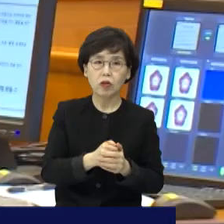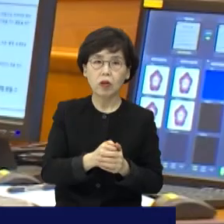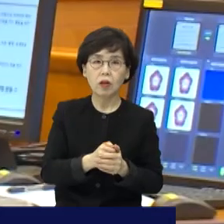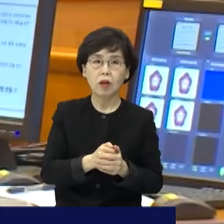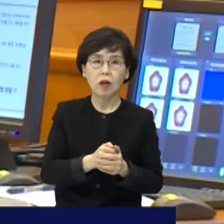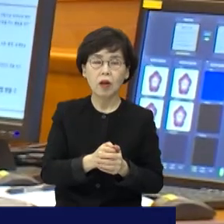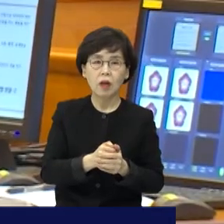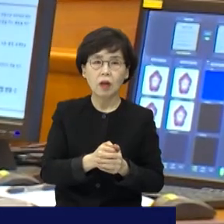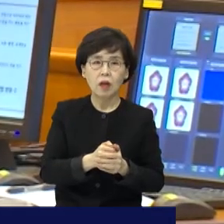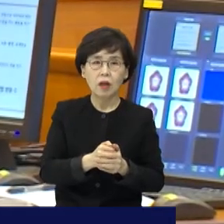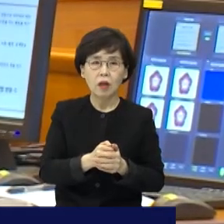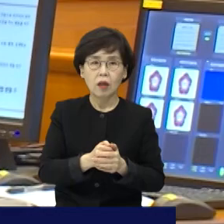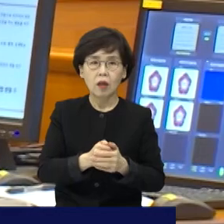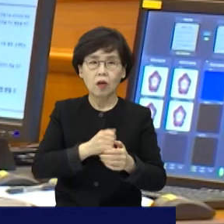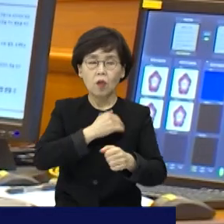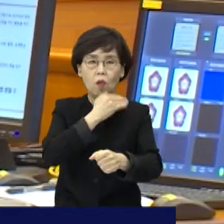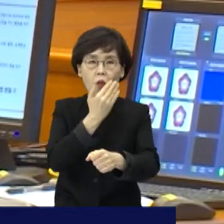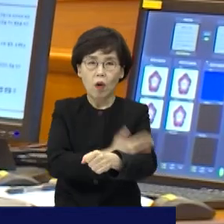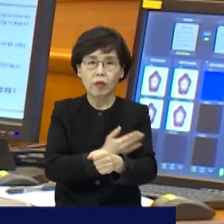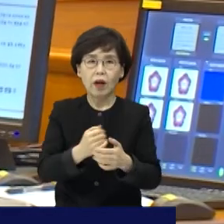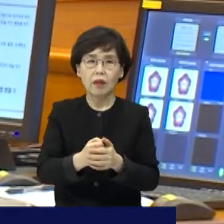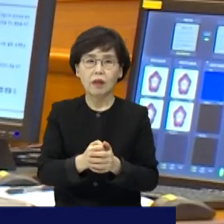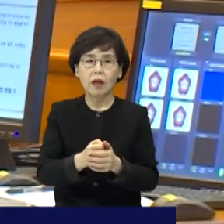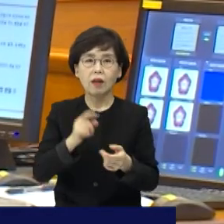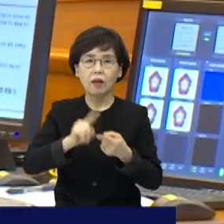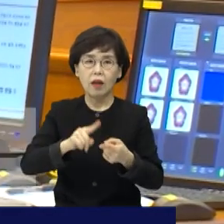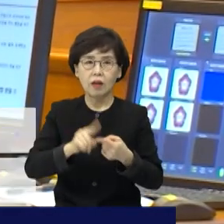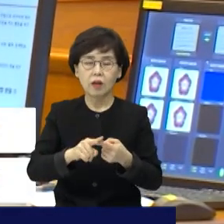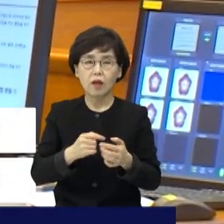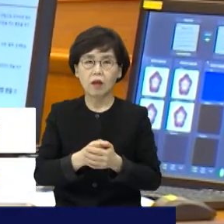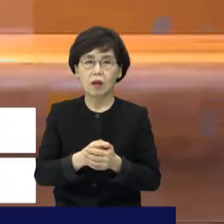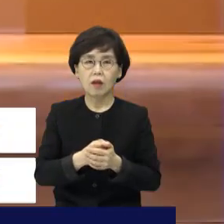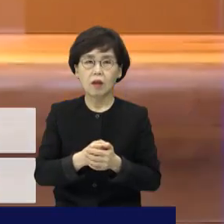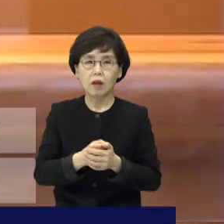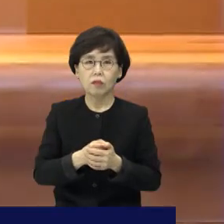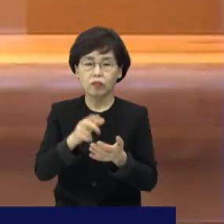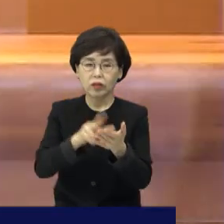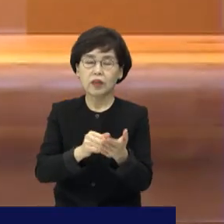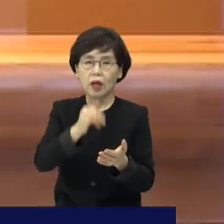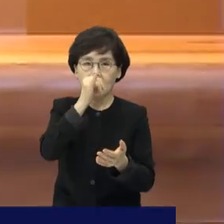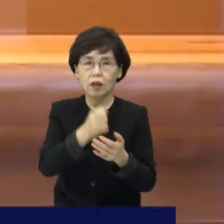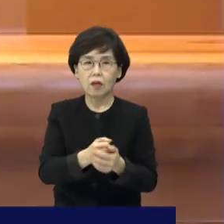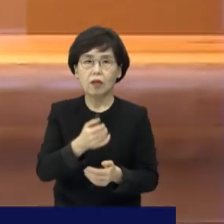가능성이 인정되지 않는다고 판단했습니다. 오늘 헌재 결정으로